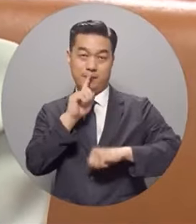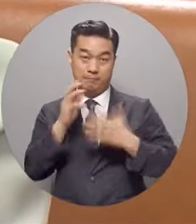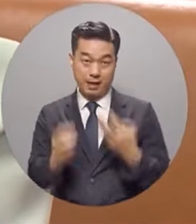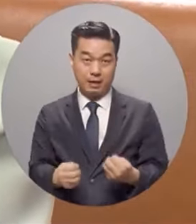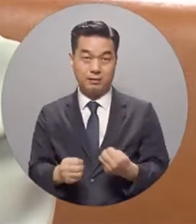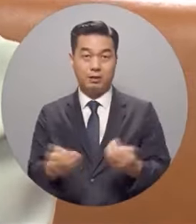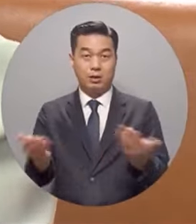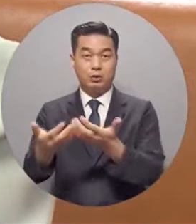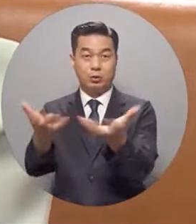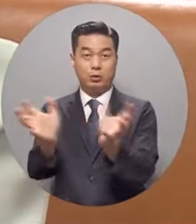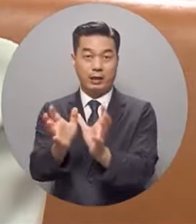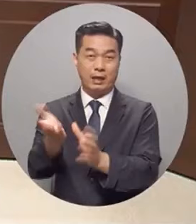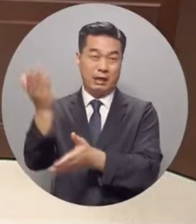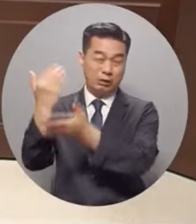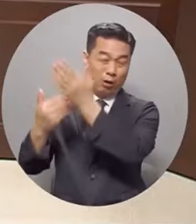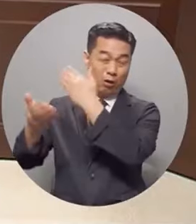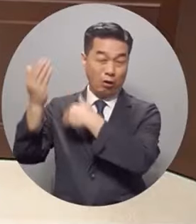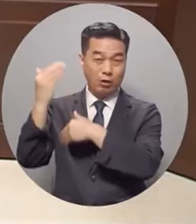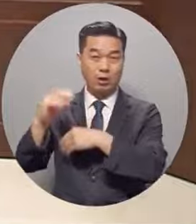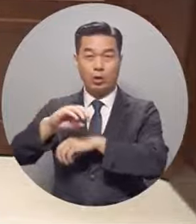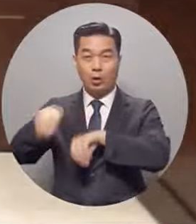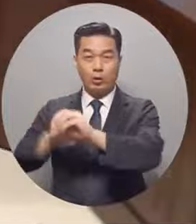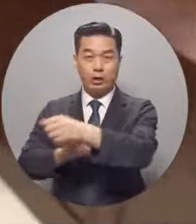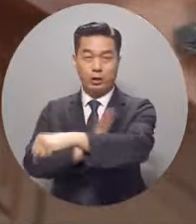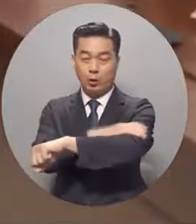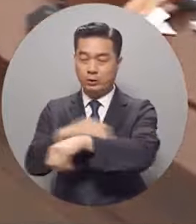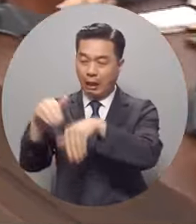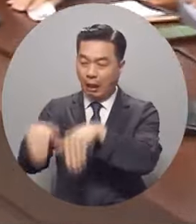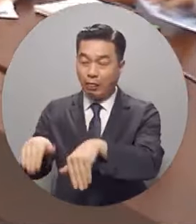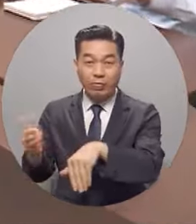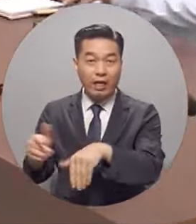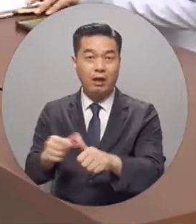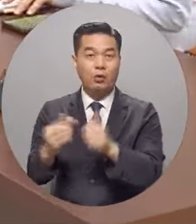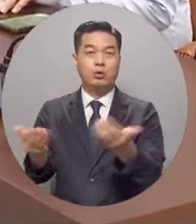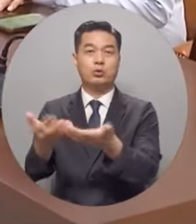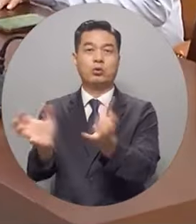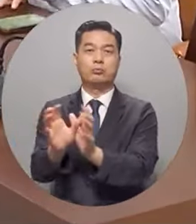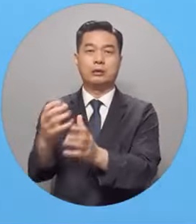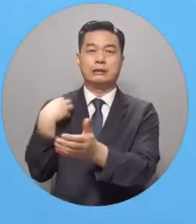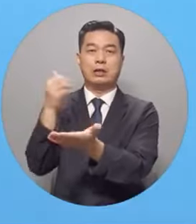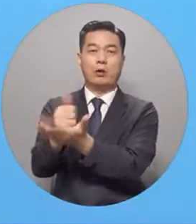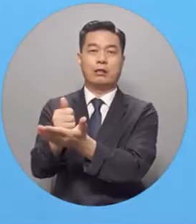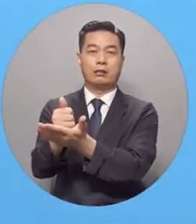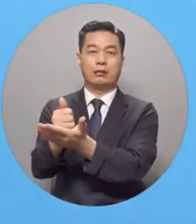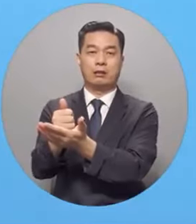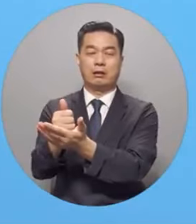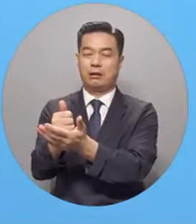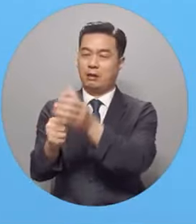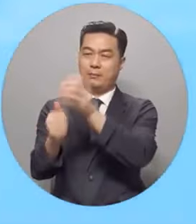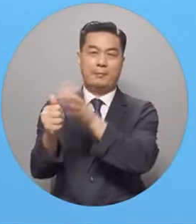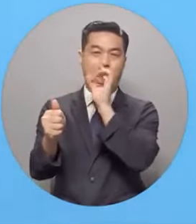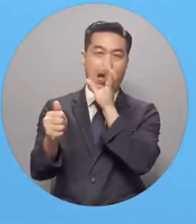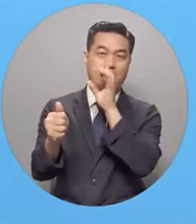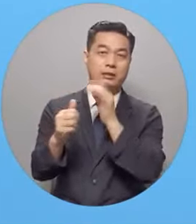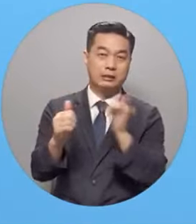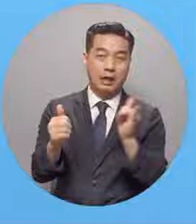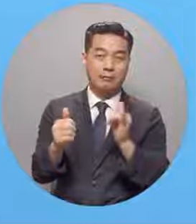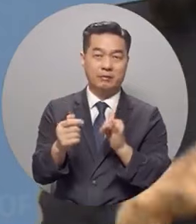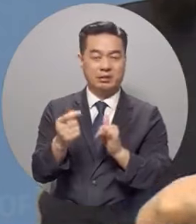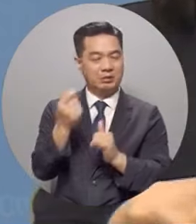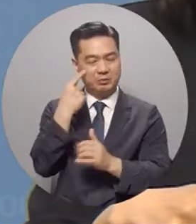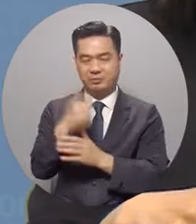전설이 권력의 한여로 전락했다. 고용노동부 장관을 가장해서는 안 될 사람, 조금도 용납 어려운 사람이라고